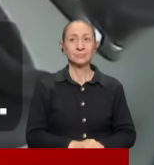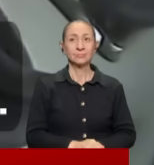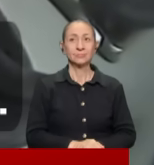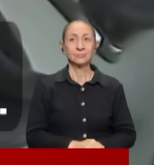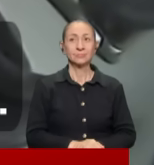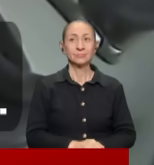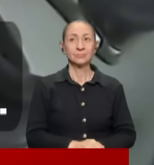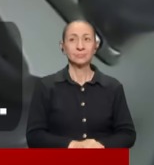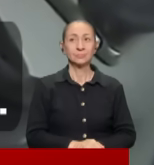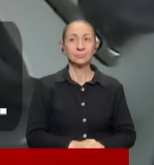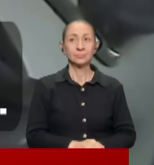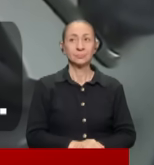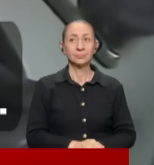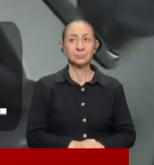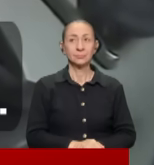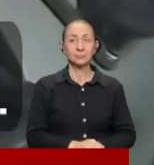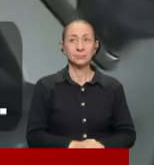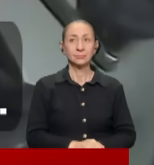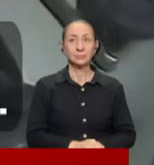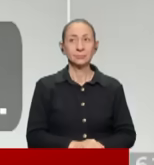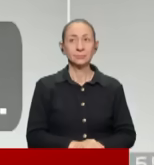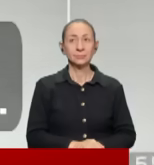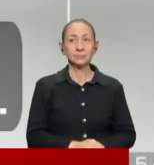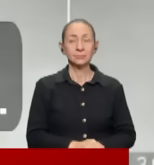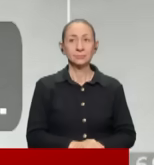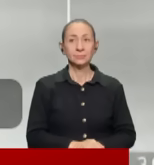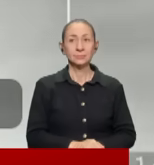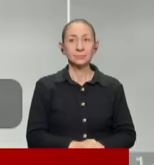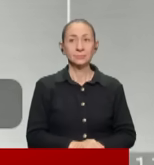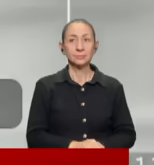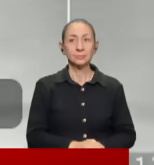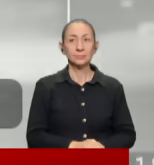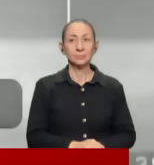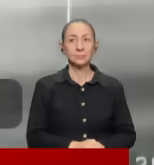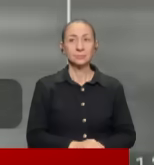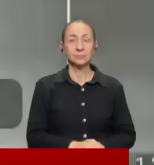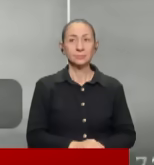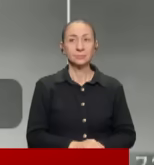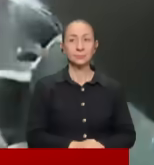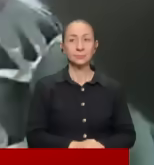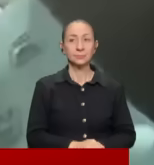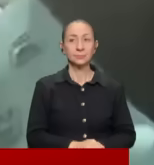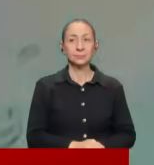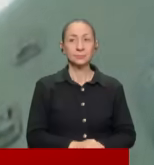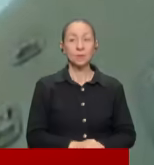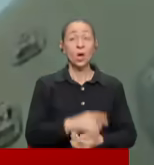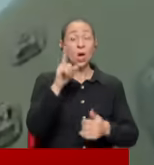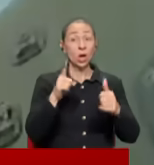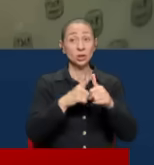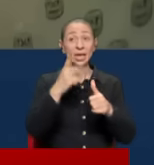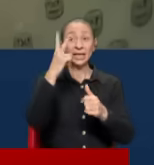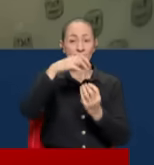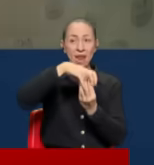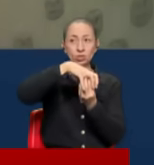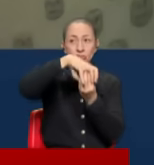olarak koltuklarının pozisyonunu tekrar ayarlıyorlar. Burada paraşütlerin açıldığını görüyorsunuz. Önce 2